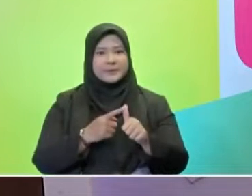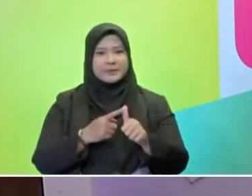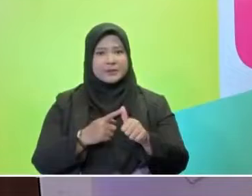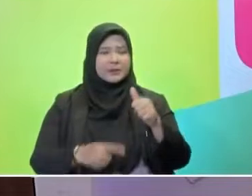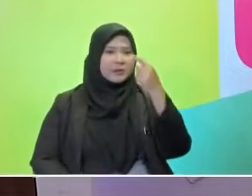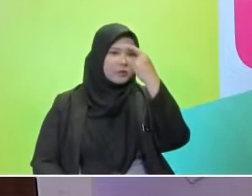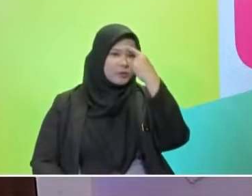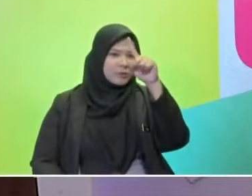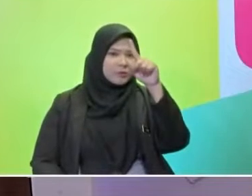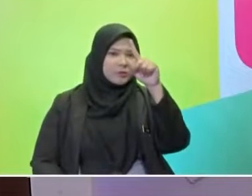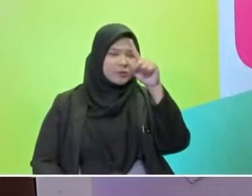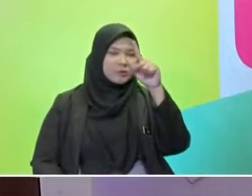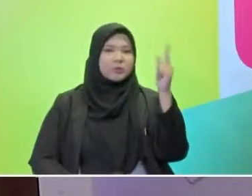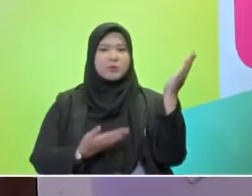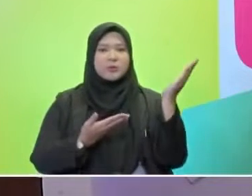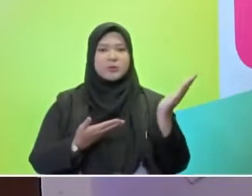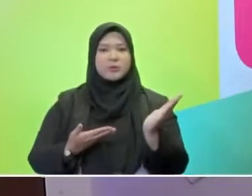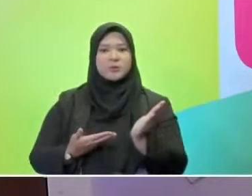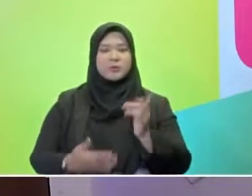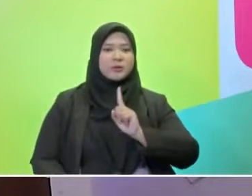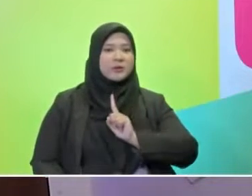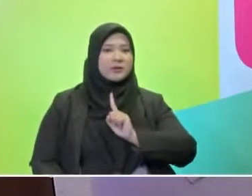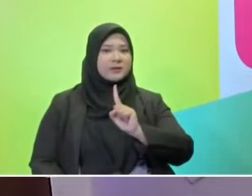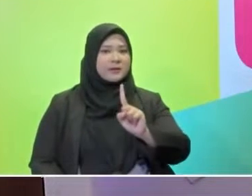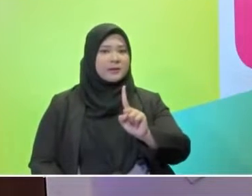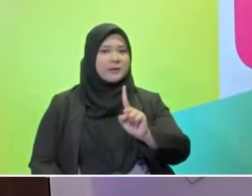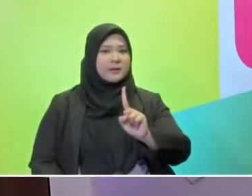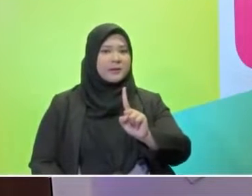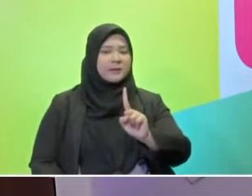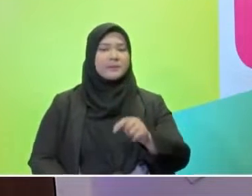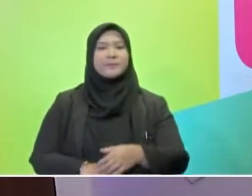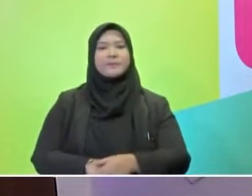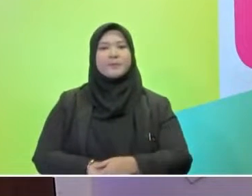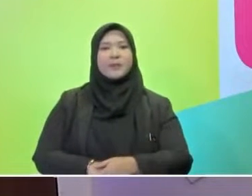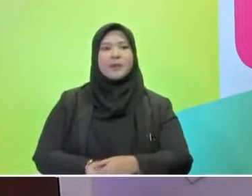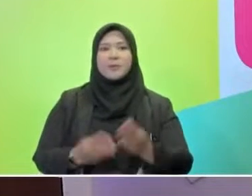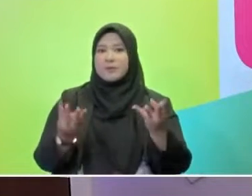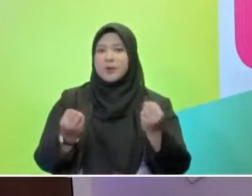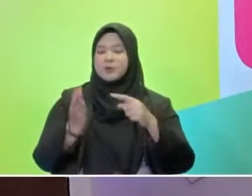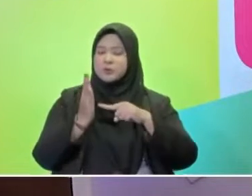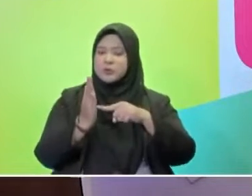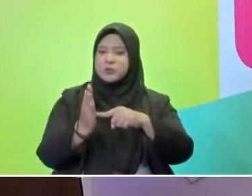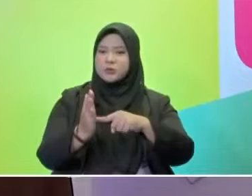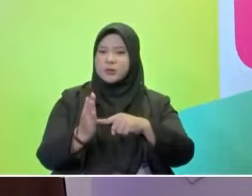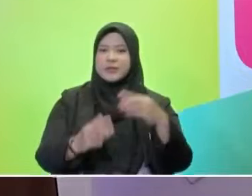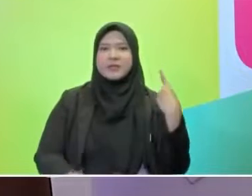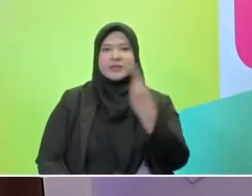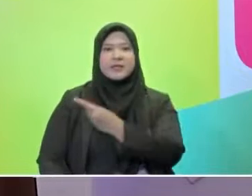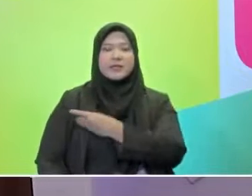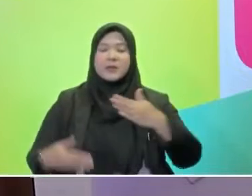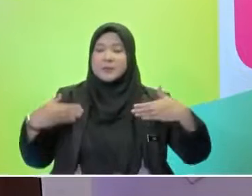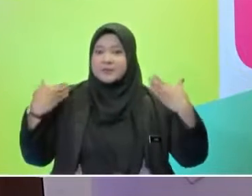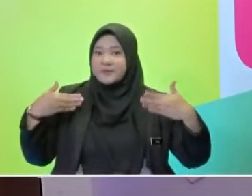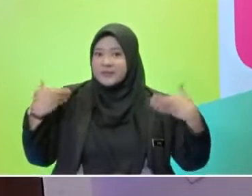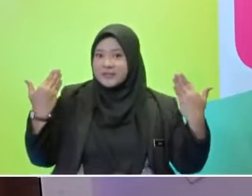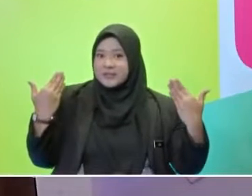juga mengharapkan unsur baik mengatasi kejahatan. Wow. Okay, kita tengok apa tu perayaan yang